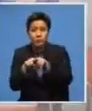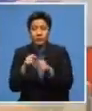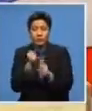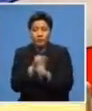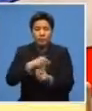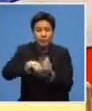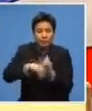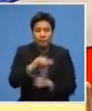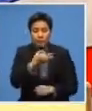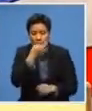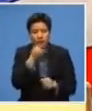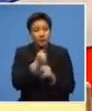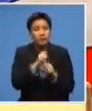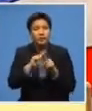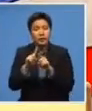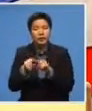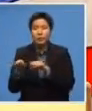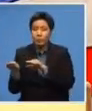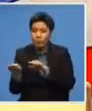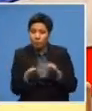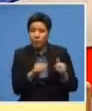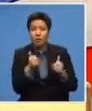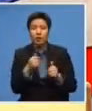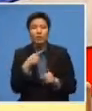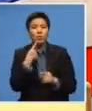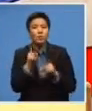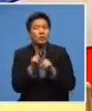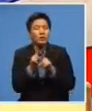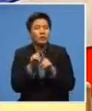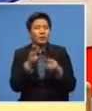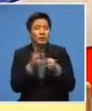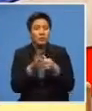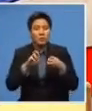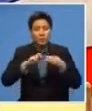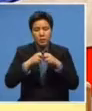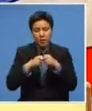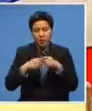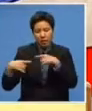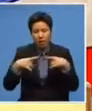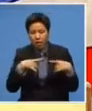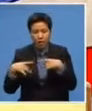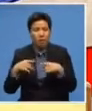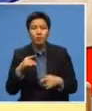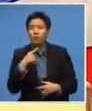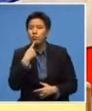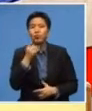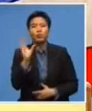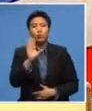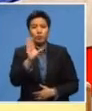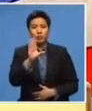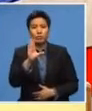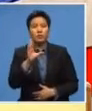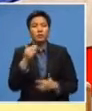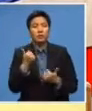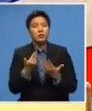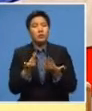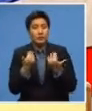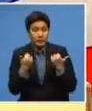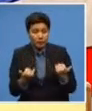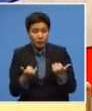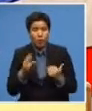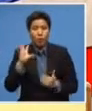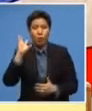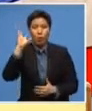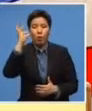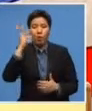หากินด้วยกันนะเลิกพูดในเรื่องของอะไรปัญหาที่ความขัดแย้งกันตลอดมาเนี่ยนะผมว่าวันนี้มันโ